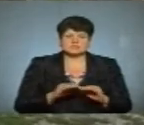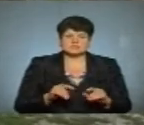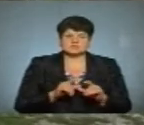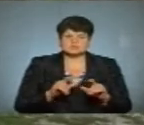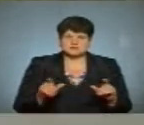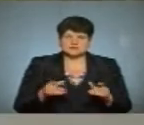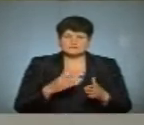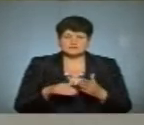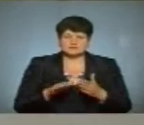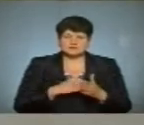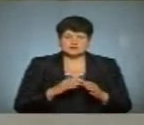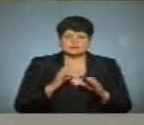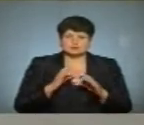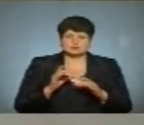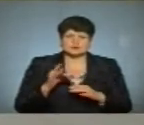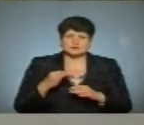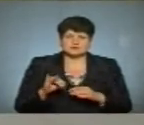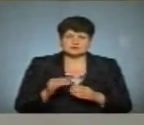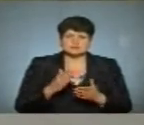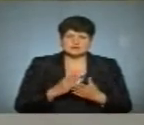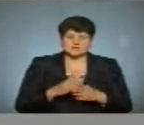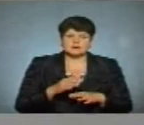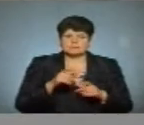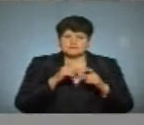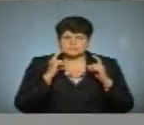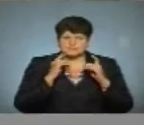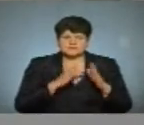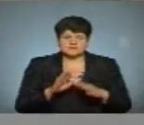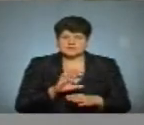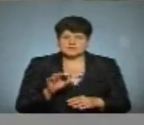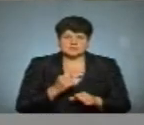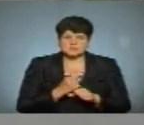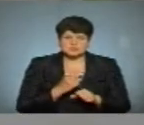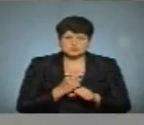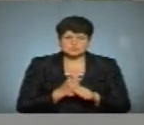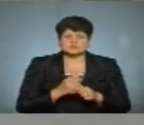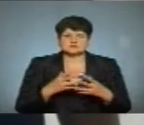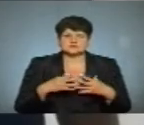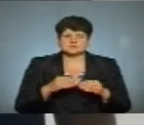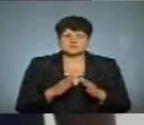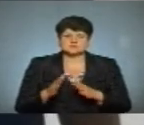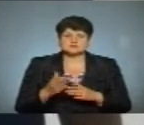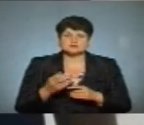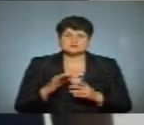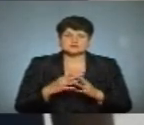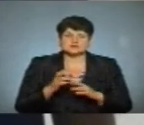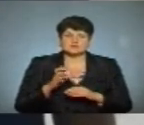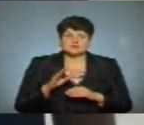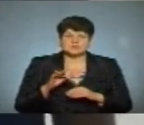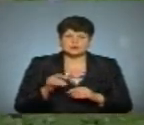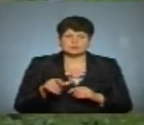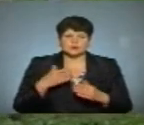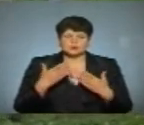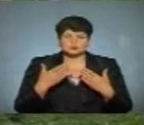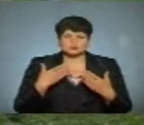відмінили автобусні рейси. Діє масковий режим, не працює амбулаторія сімейної медицини села Баворів, людей консультують по телефону,